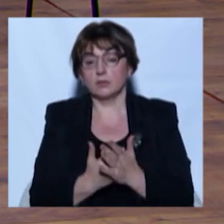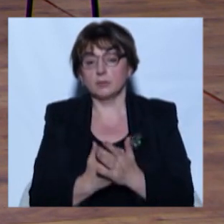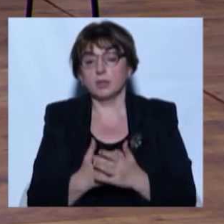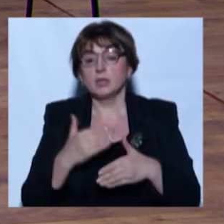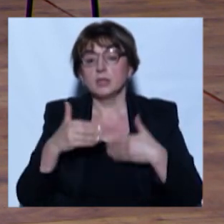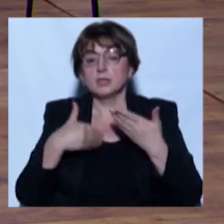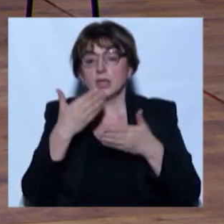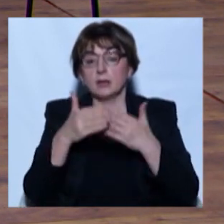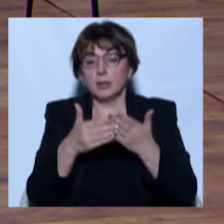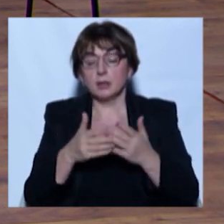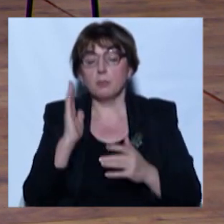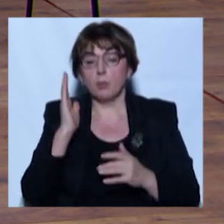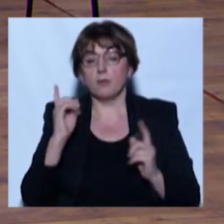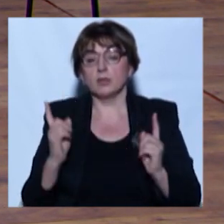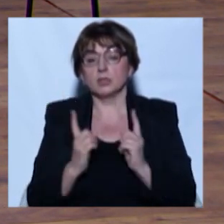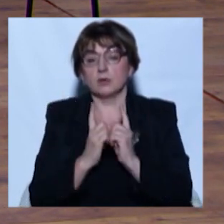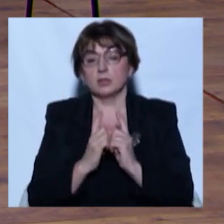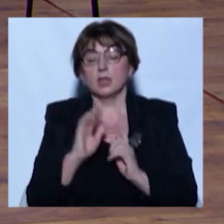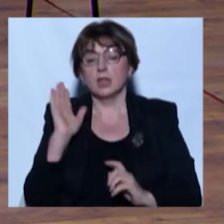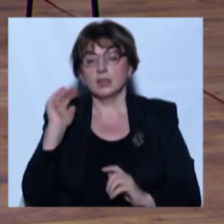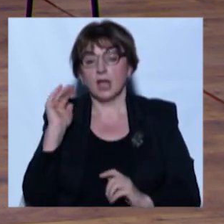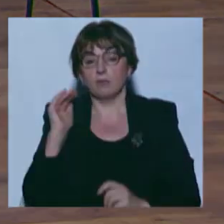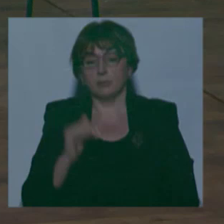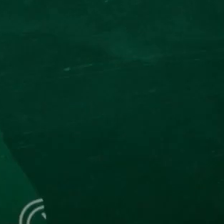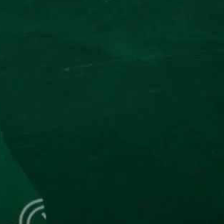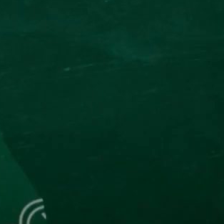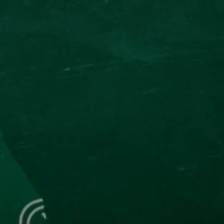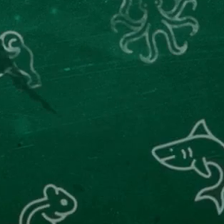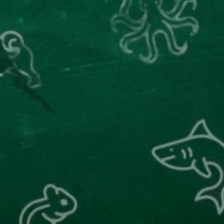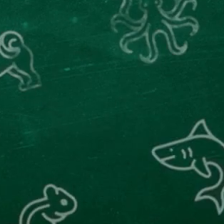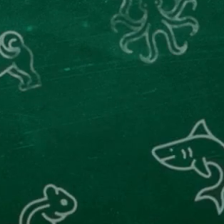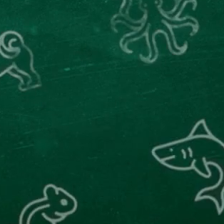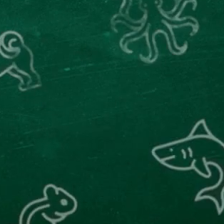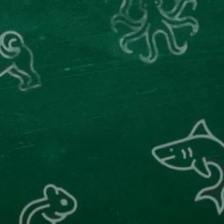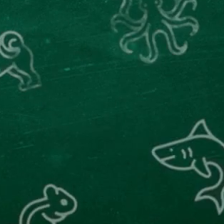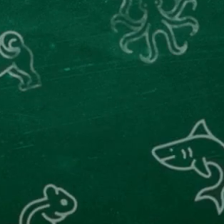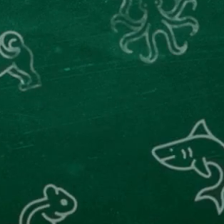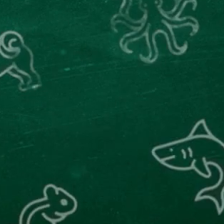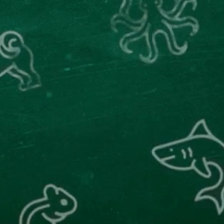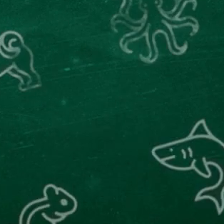წარმატებას გისურვებთ და მომავალ შეხვედრამდე. კარგად ბრძანდებოდეთ.